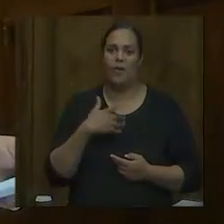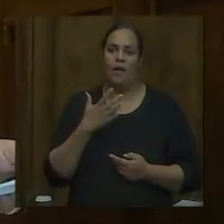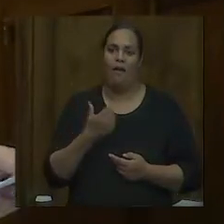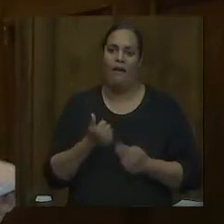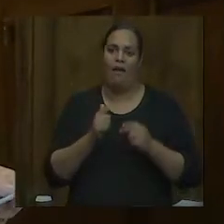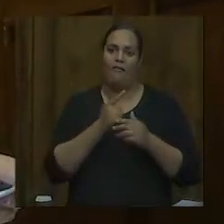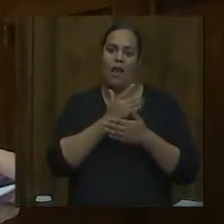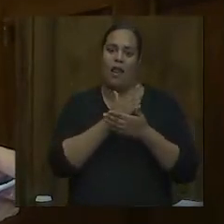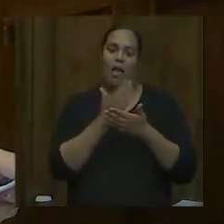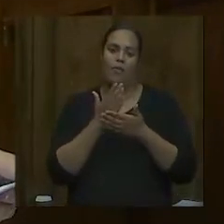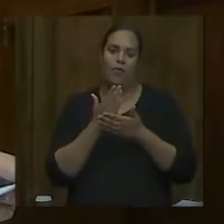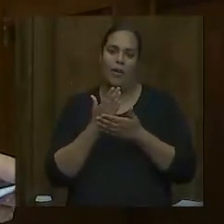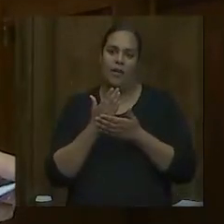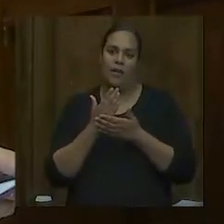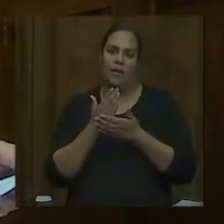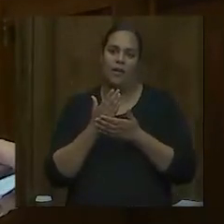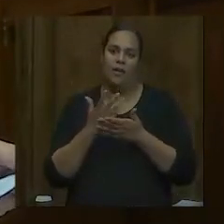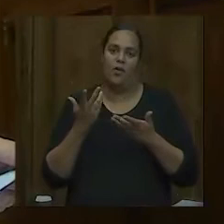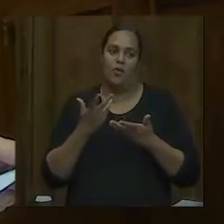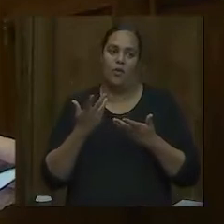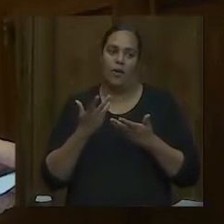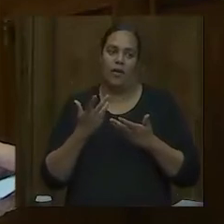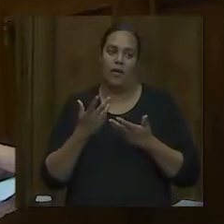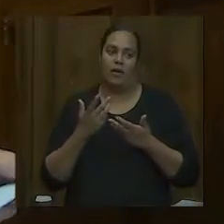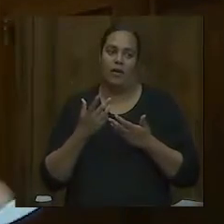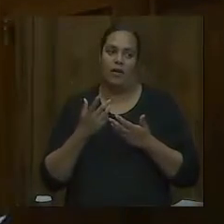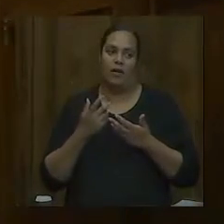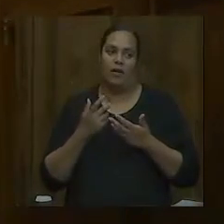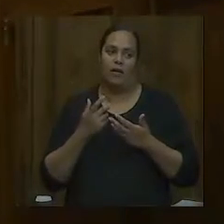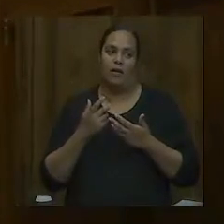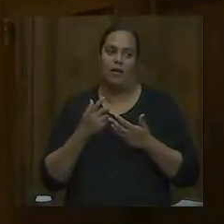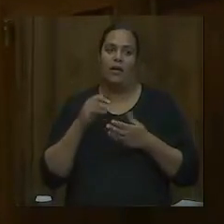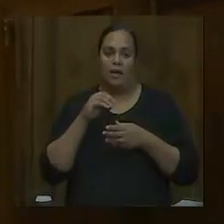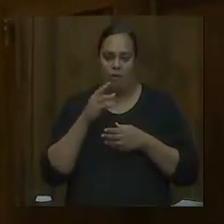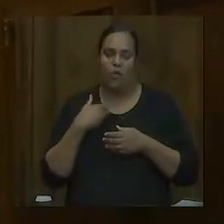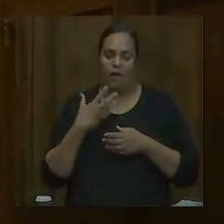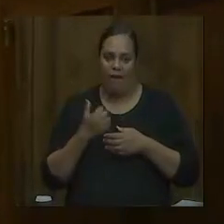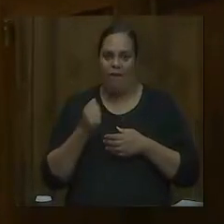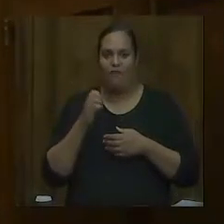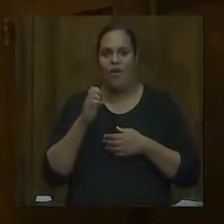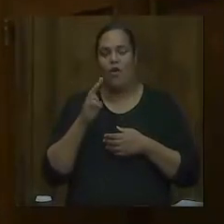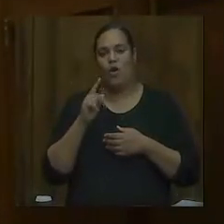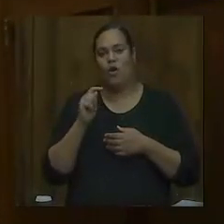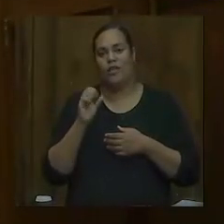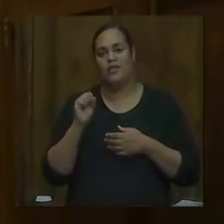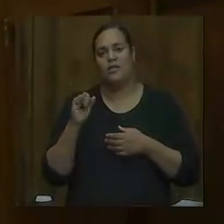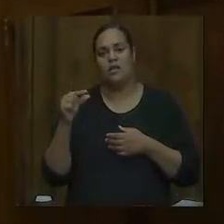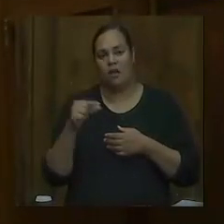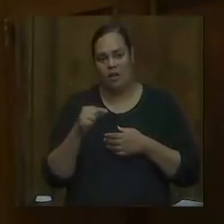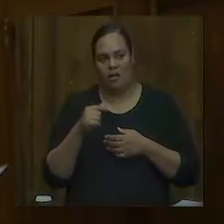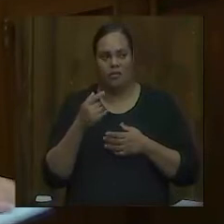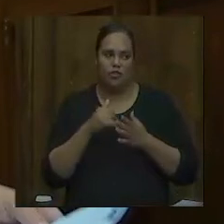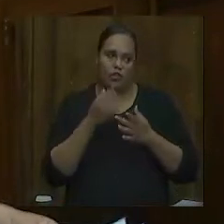biblioteek, die Adriaanse biblioteek is in stapafstand in Eitzig, so daar is 'n biblioteek